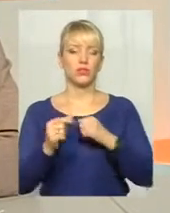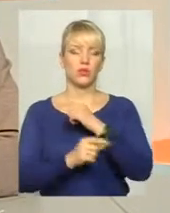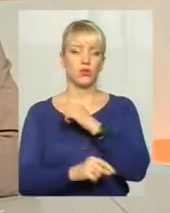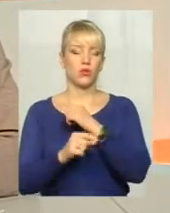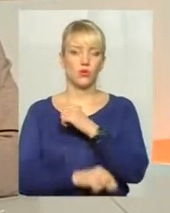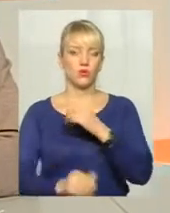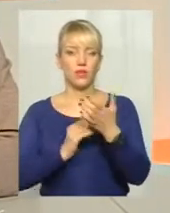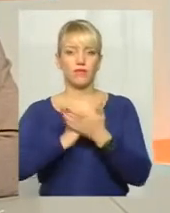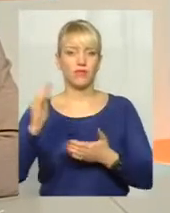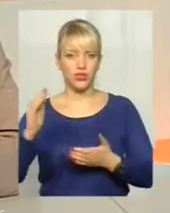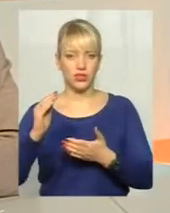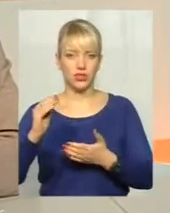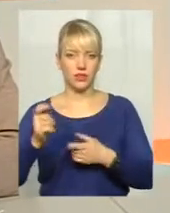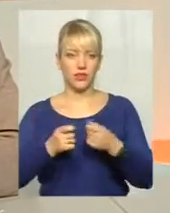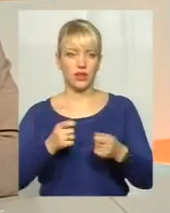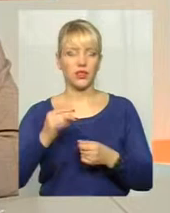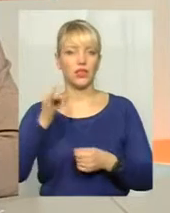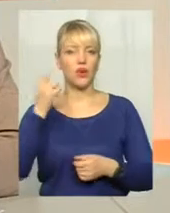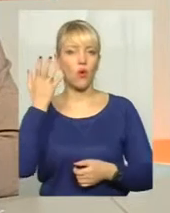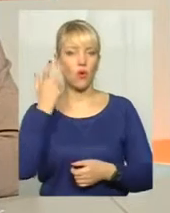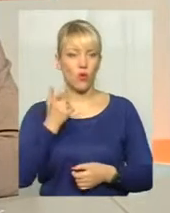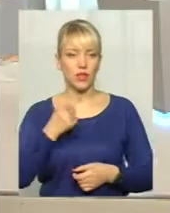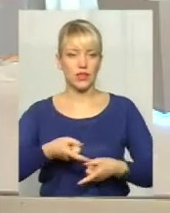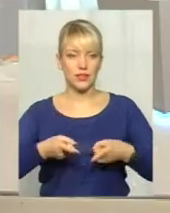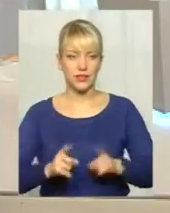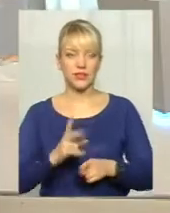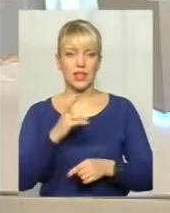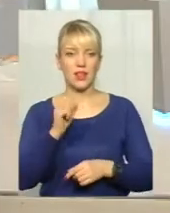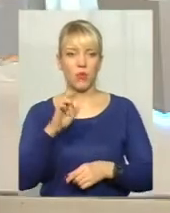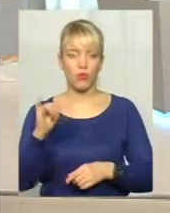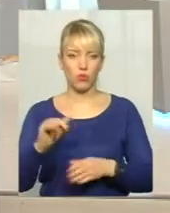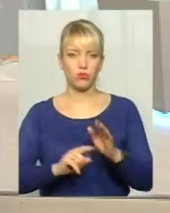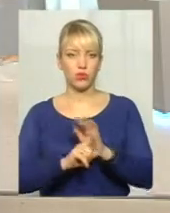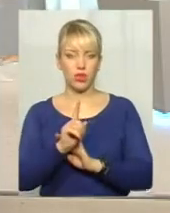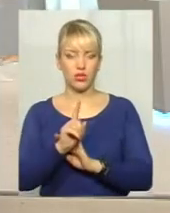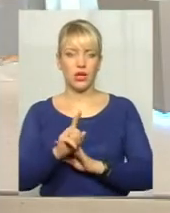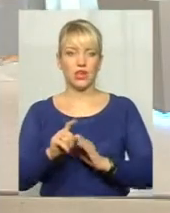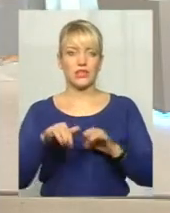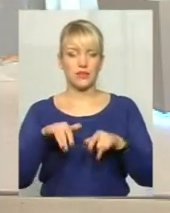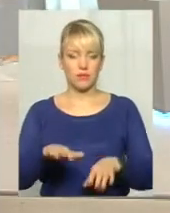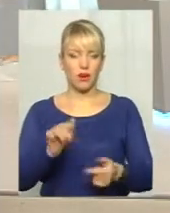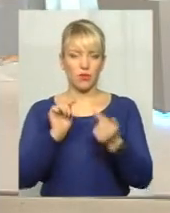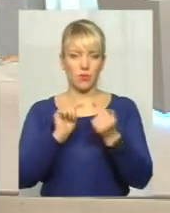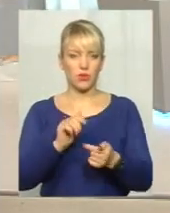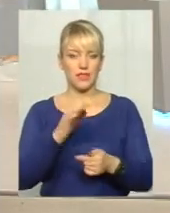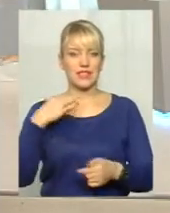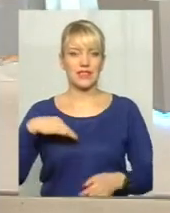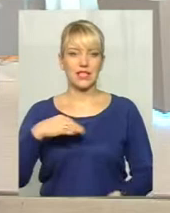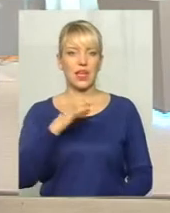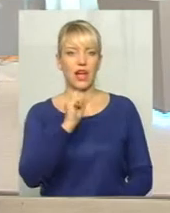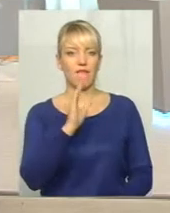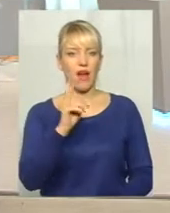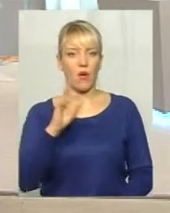вищих ешелонах влади. І коли дійсно НАБУ почало справу проти сина Авакова,